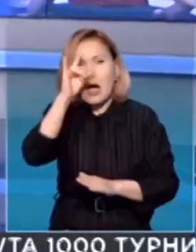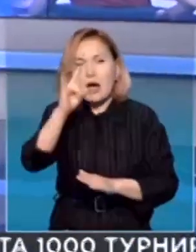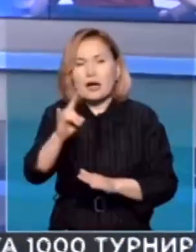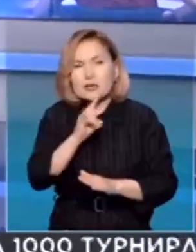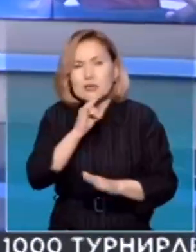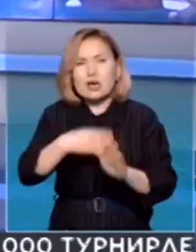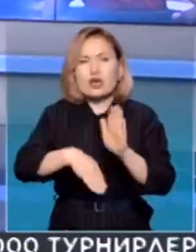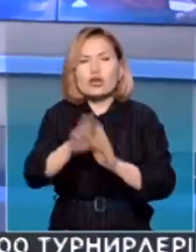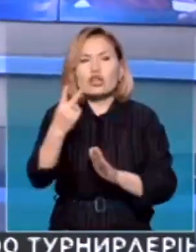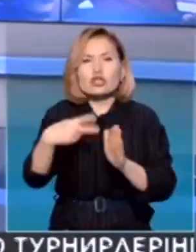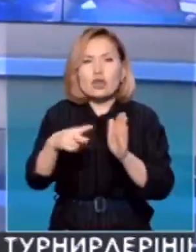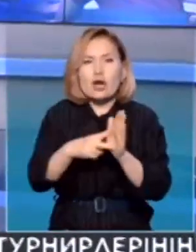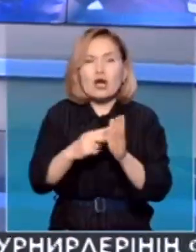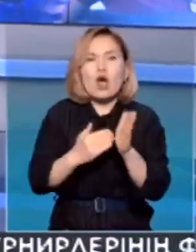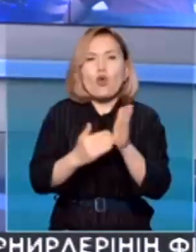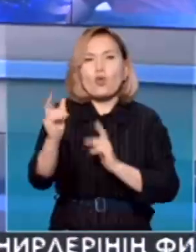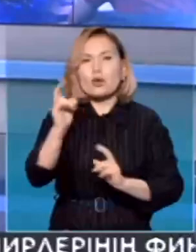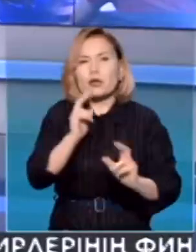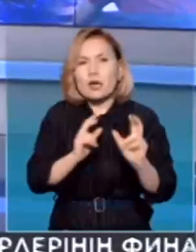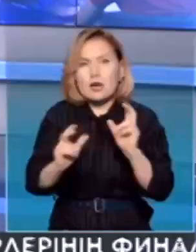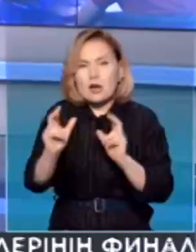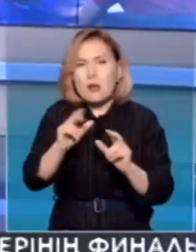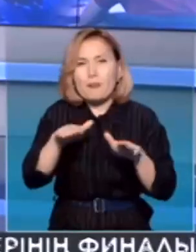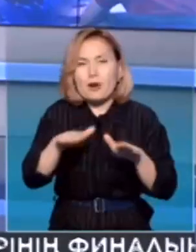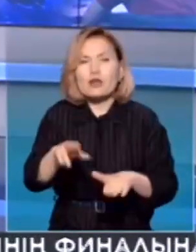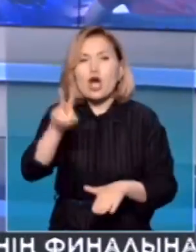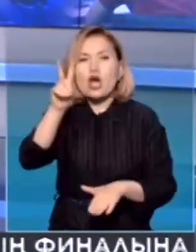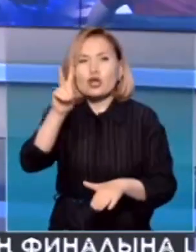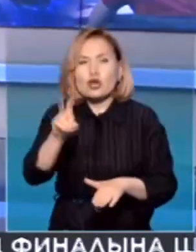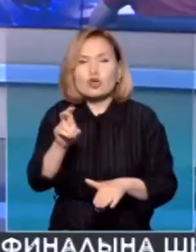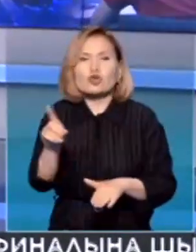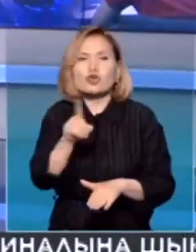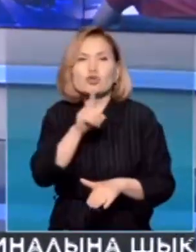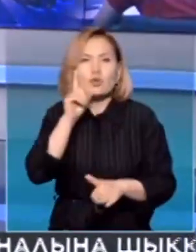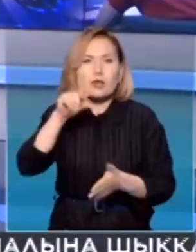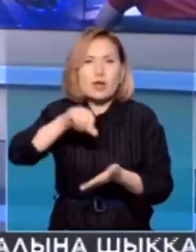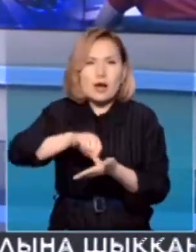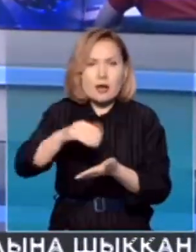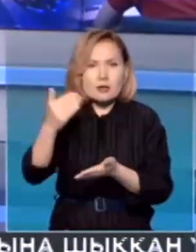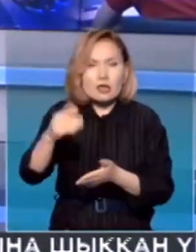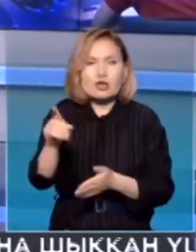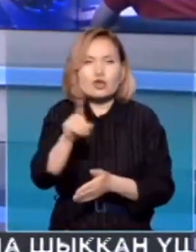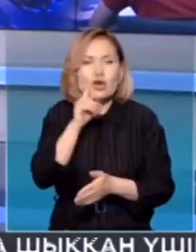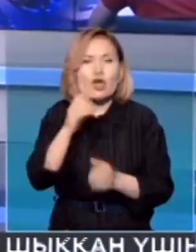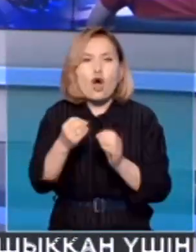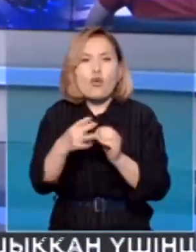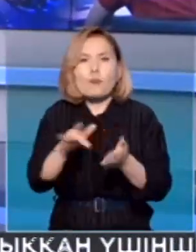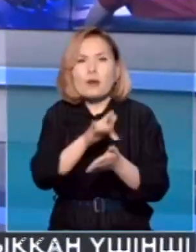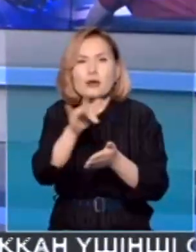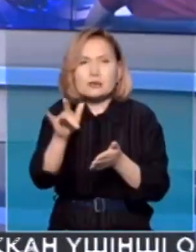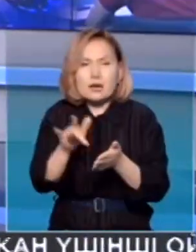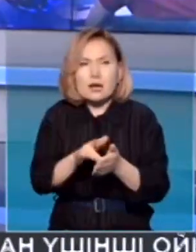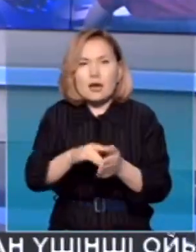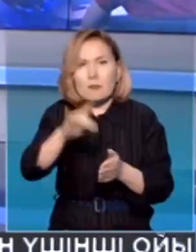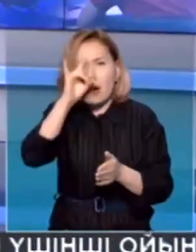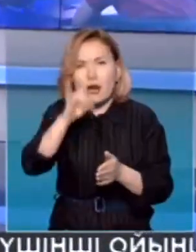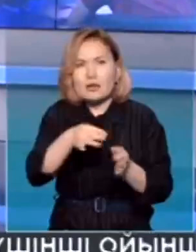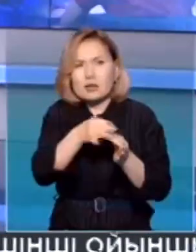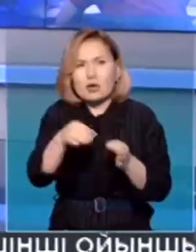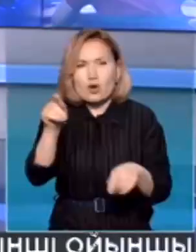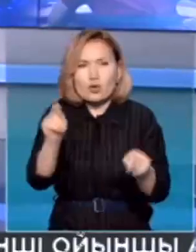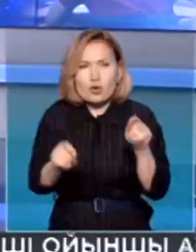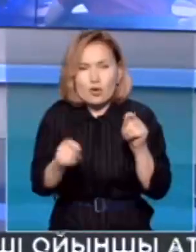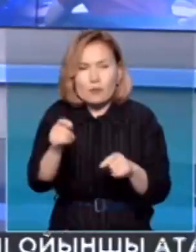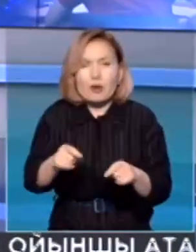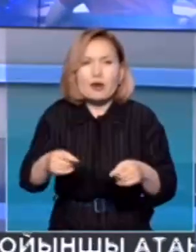ең үздік 27 жоғары оқу орнынан 200-ге жуық студент қатысады. Жастар 15 қаладан және елдің түкпір-түкпірінен